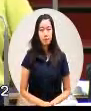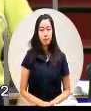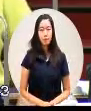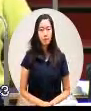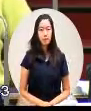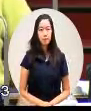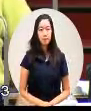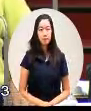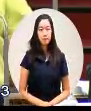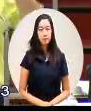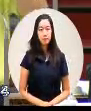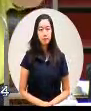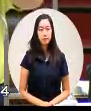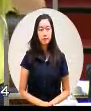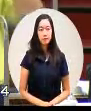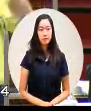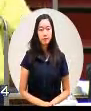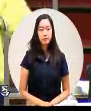季大队长